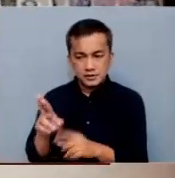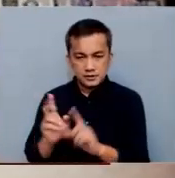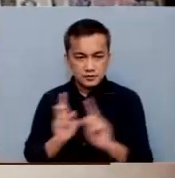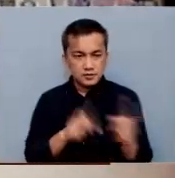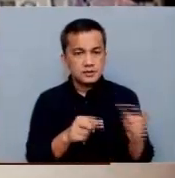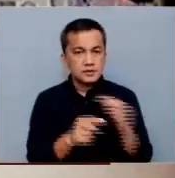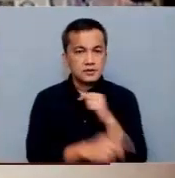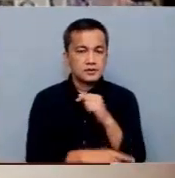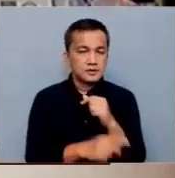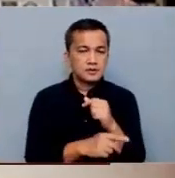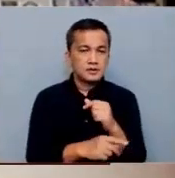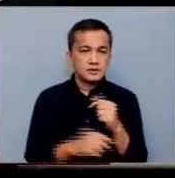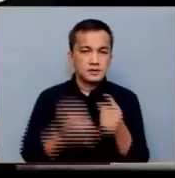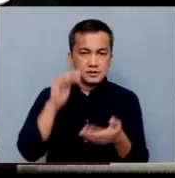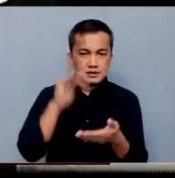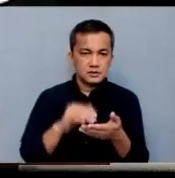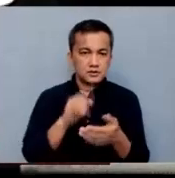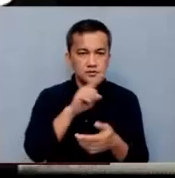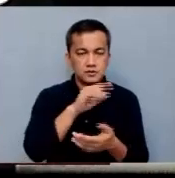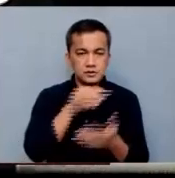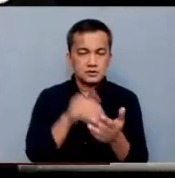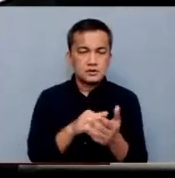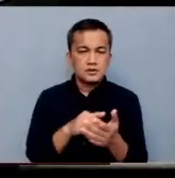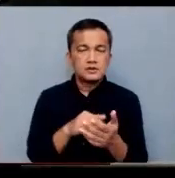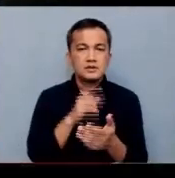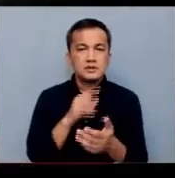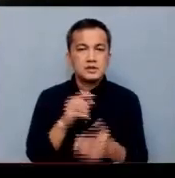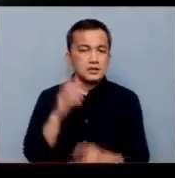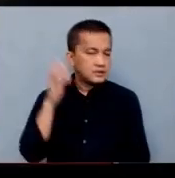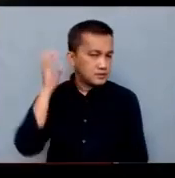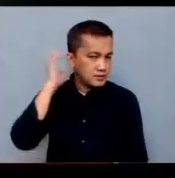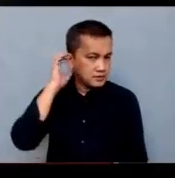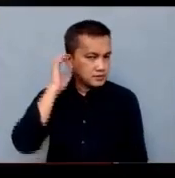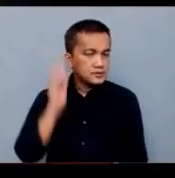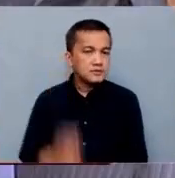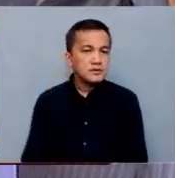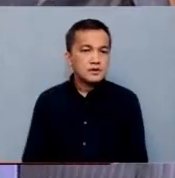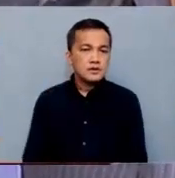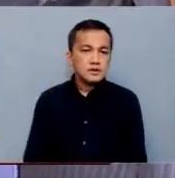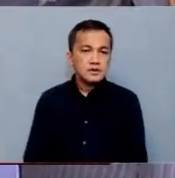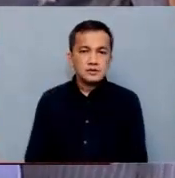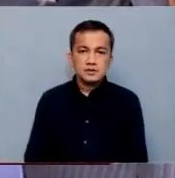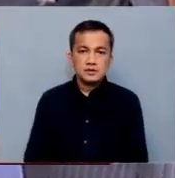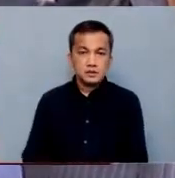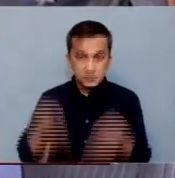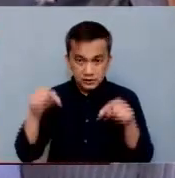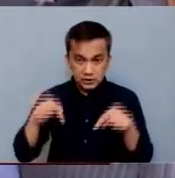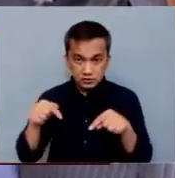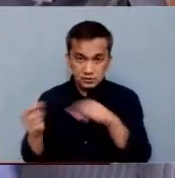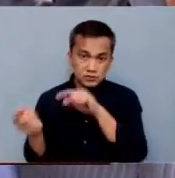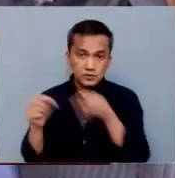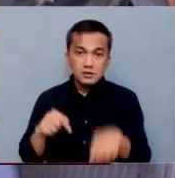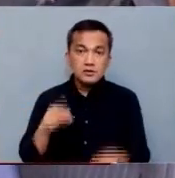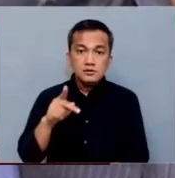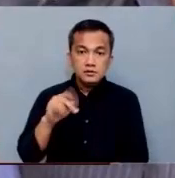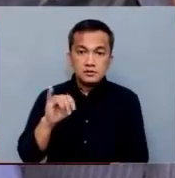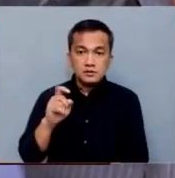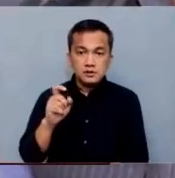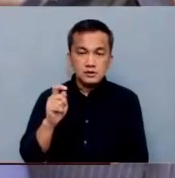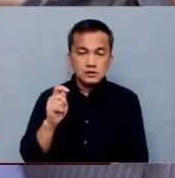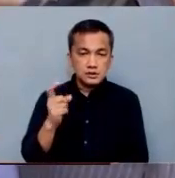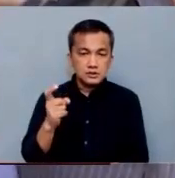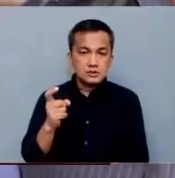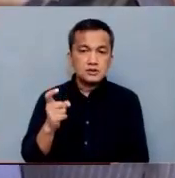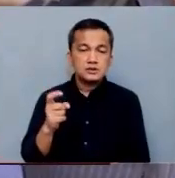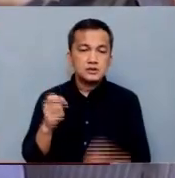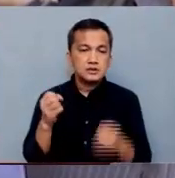sa Central, which is the Araneta Bus Terminal. Dito nagpunta sa PITX, yung southbound,